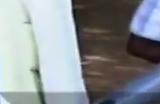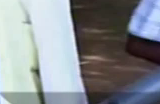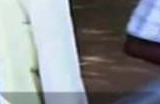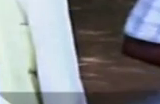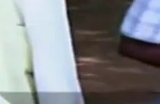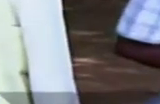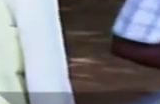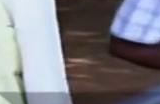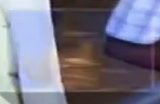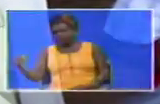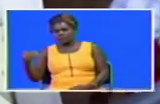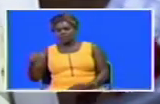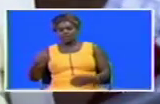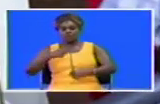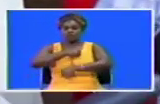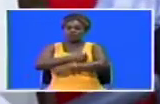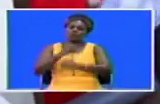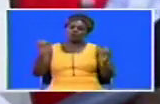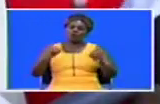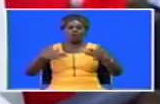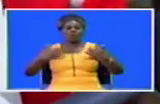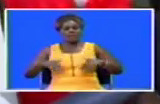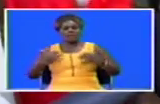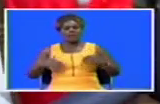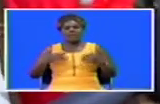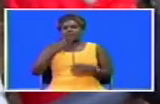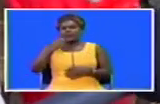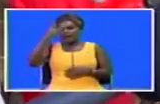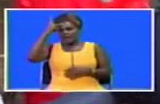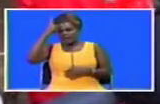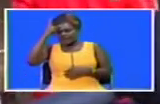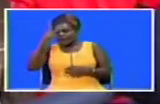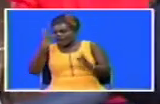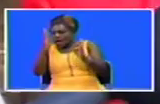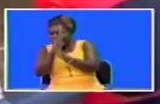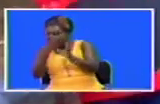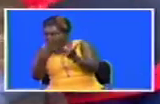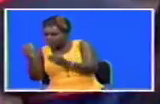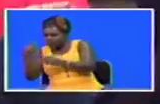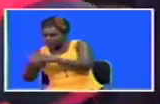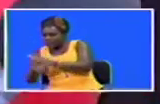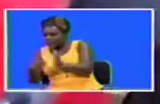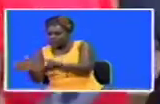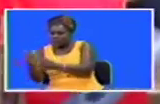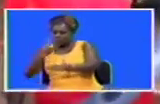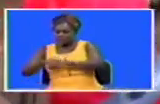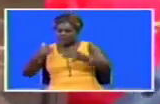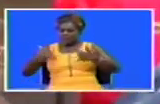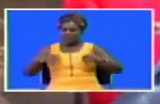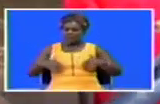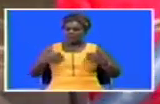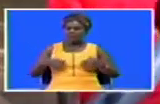Watoto unajua sasa kama hana shule wanaanza kukimbia, wazazi wanajificha, wanaingia moto, wanacheza. Sasa wakiwa wanacheza maji ilifuruta,